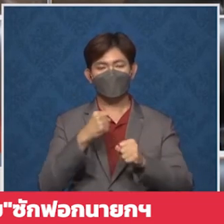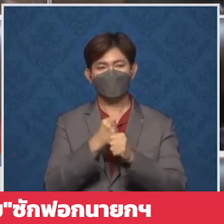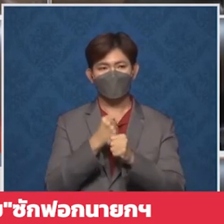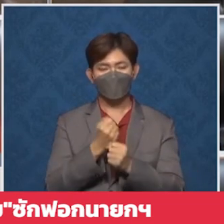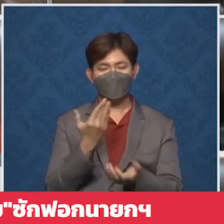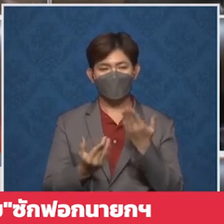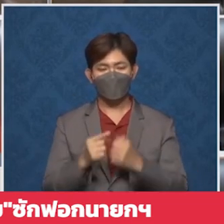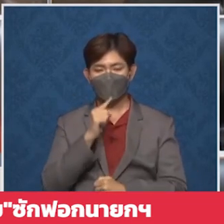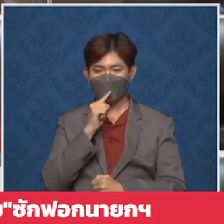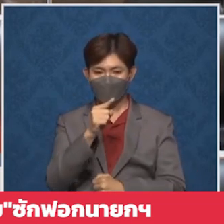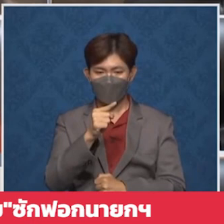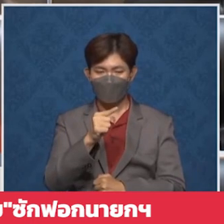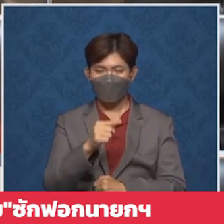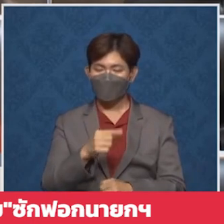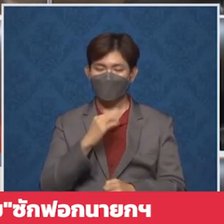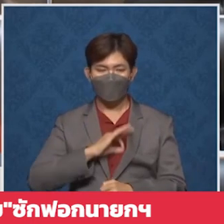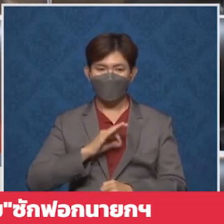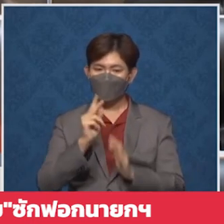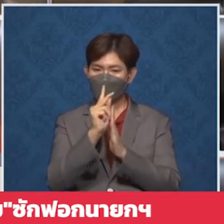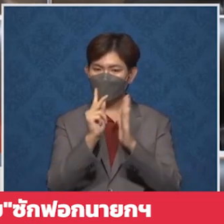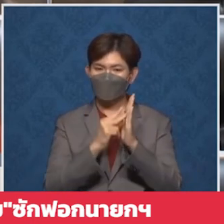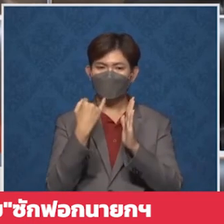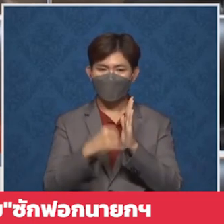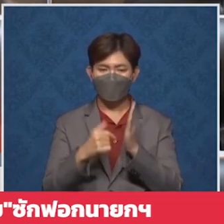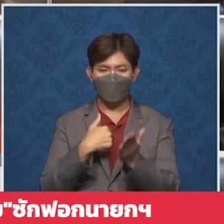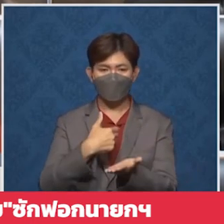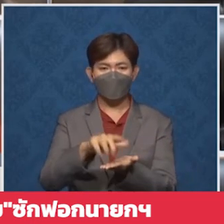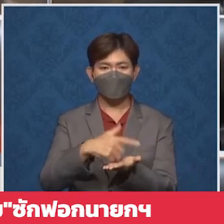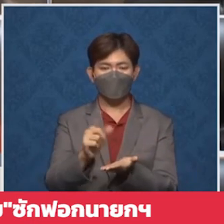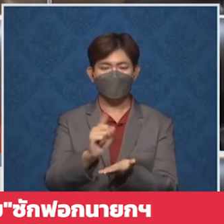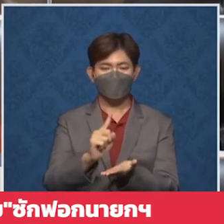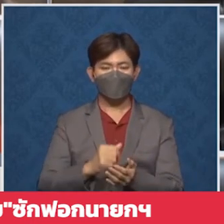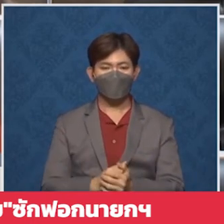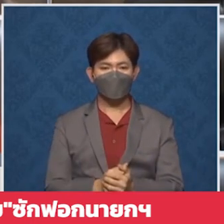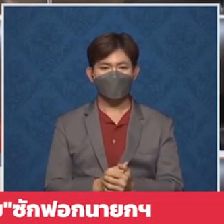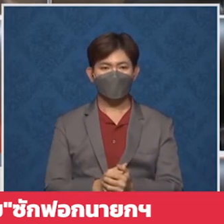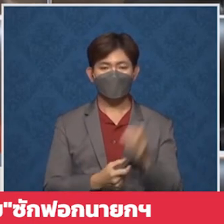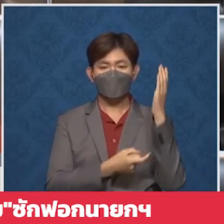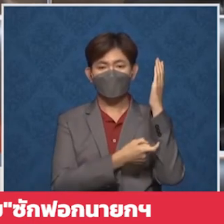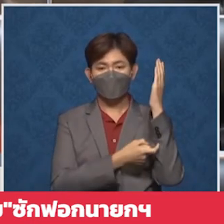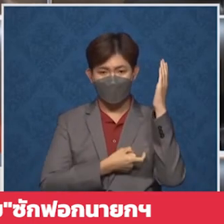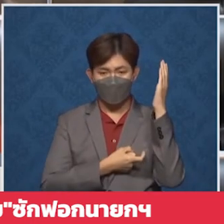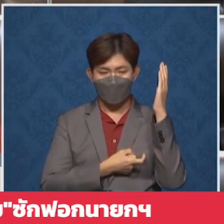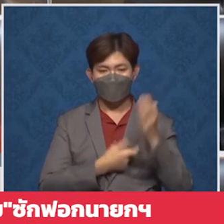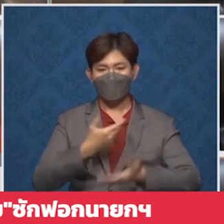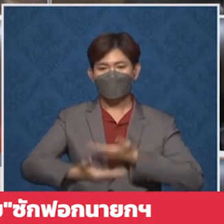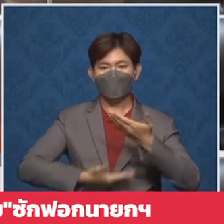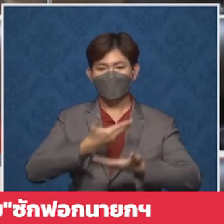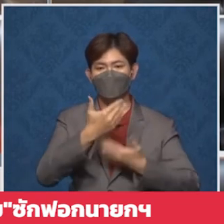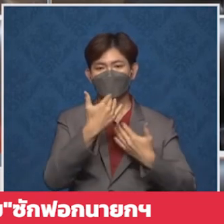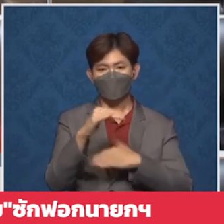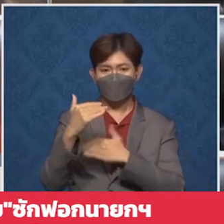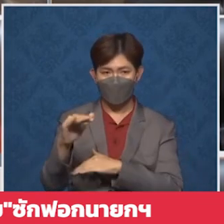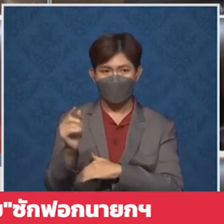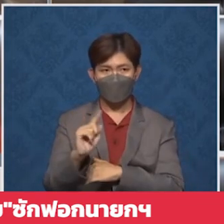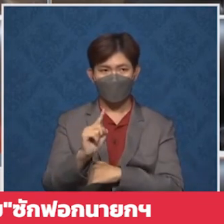พื่อรักษาเสถียรภาพทางราคายางพาราออกมาจำหน่ายในราคาที่ต่ำกว่าราคาตลาดซึ่งการกระทำที่เกี่ยวข้องนั้น